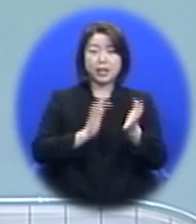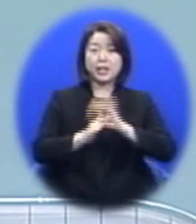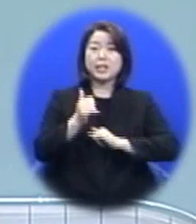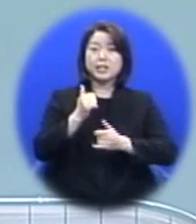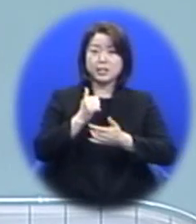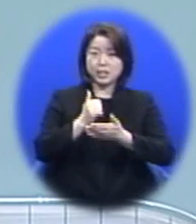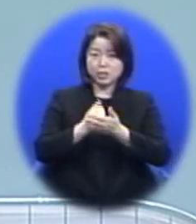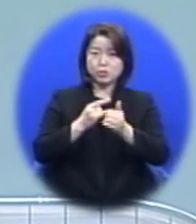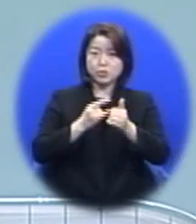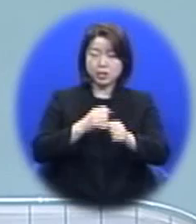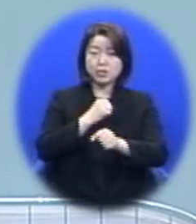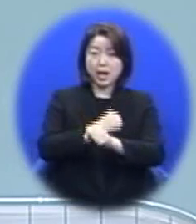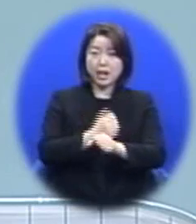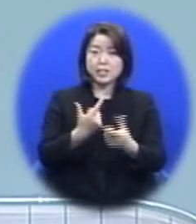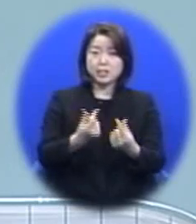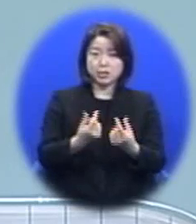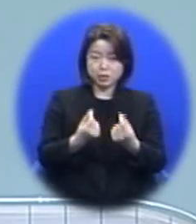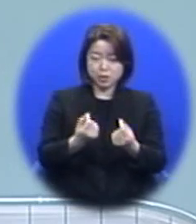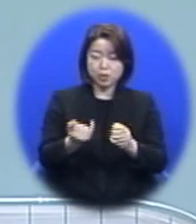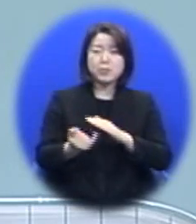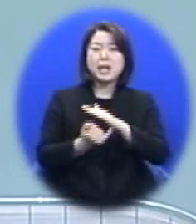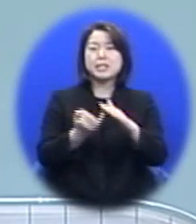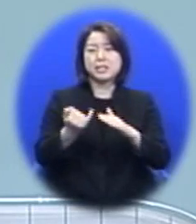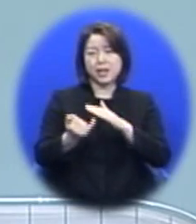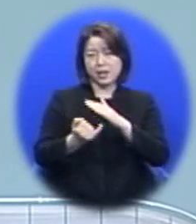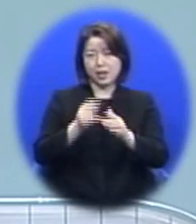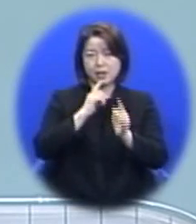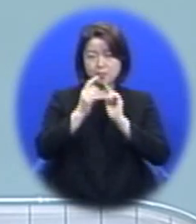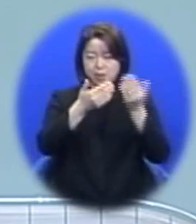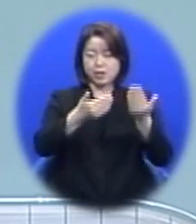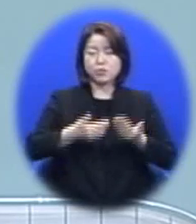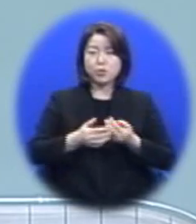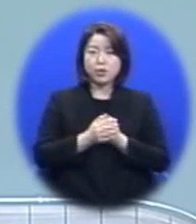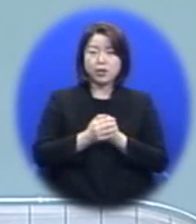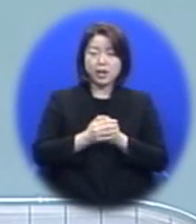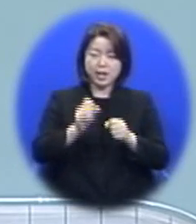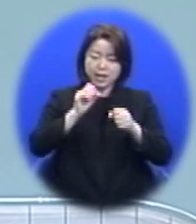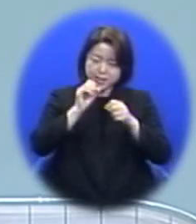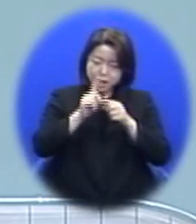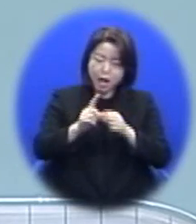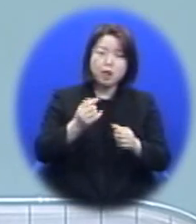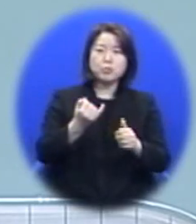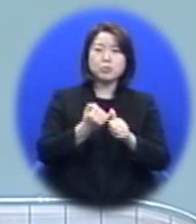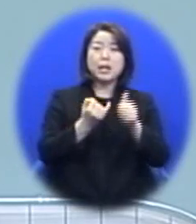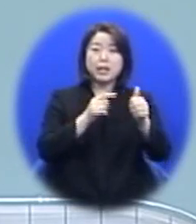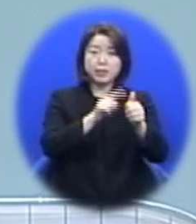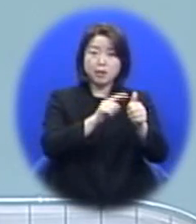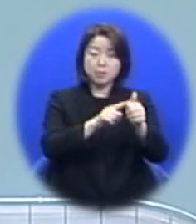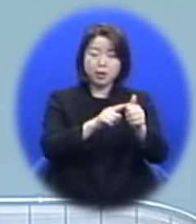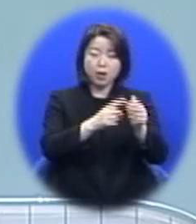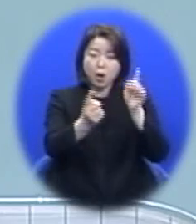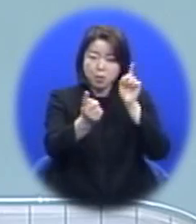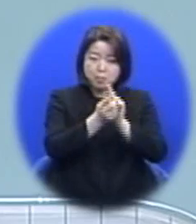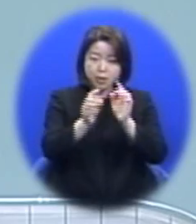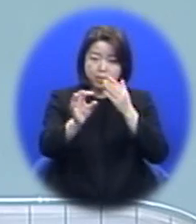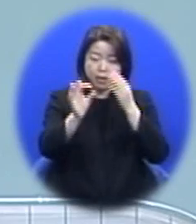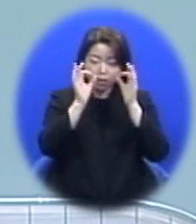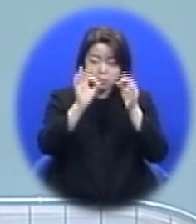예수님께서 하신 것처럼 그렇게 사랑하라고 하셨습니다. 대부분의 남편들을 만나보면 다 아내를 사랑한다고